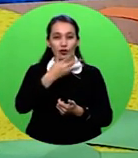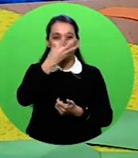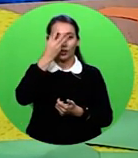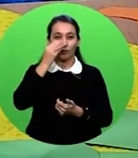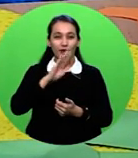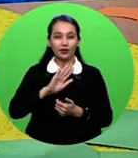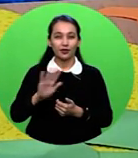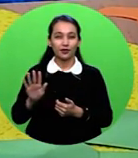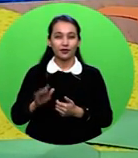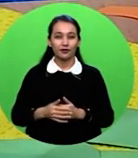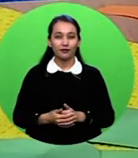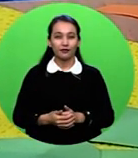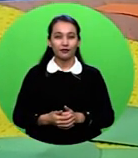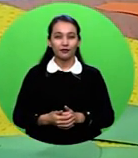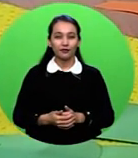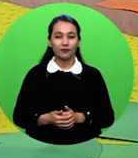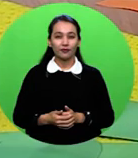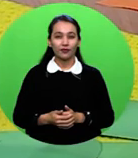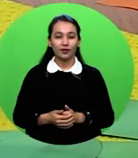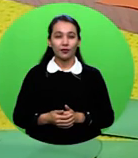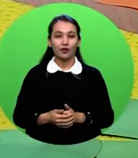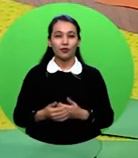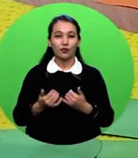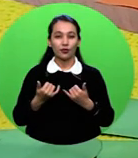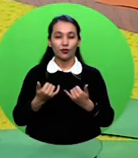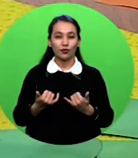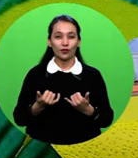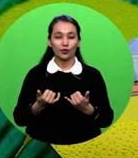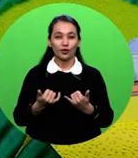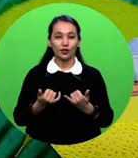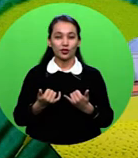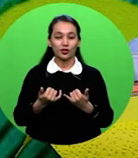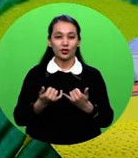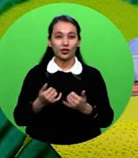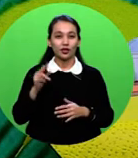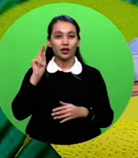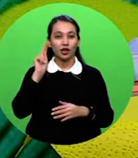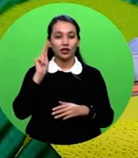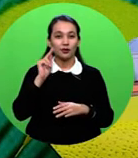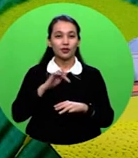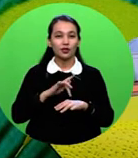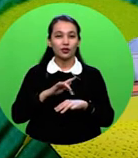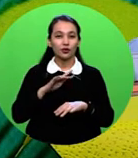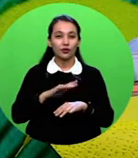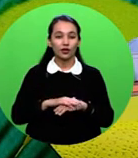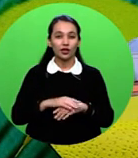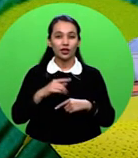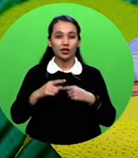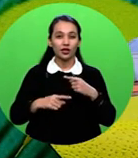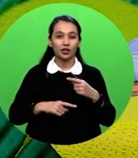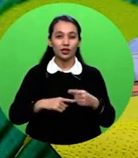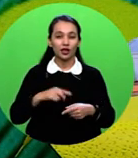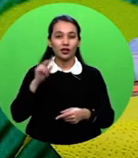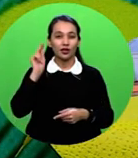yuvish yodingizdan ko'tarilmasin. Shuning bilan bugungi mashg'ulotimiz yakuniga yetdi.